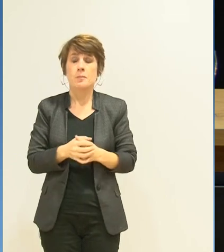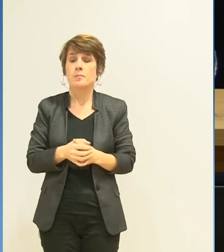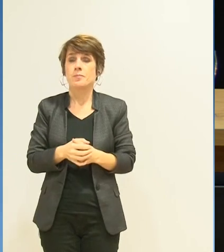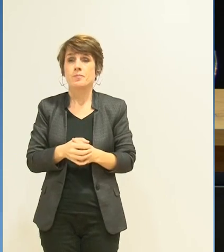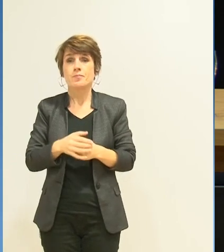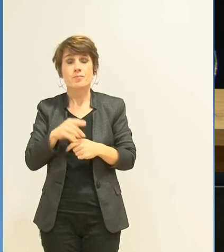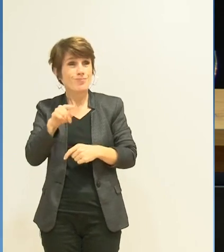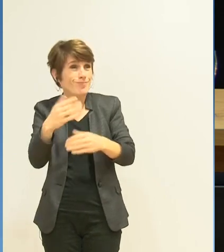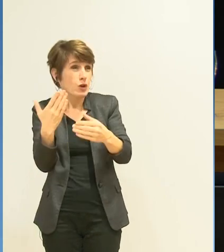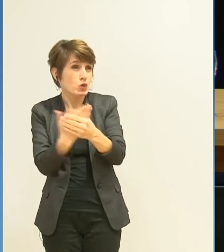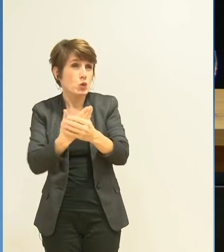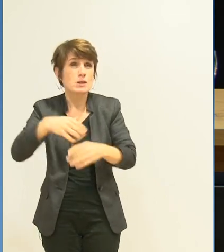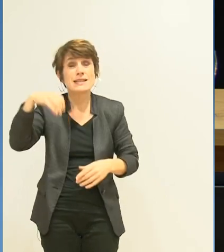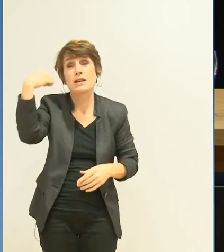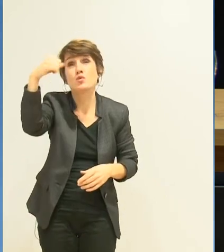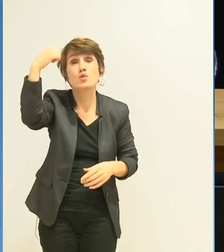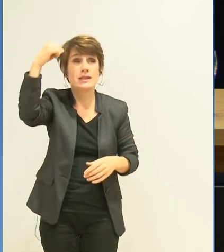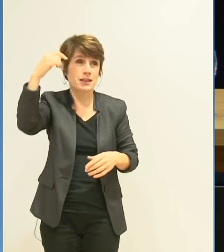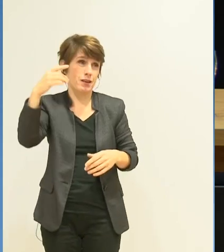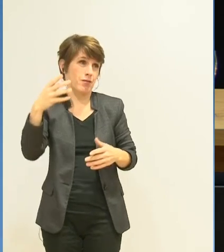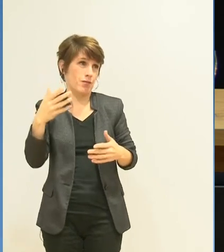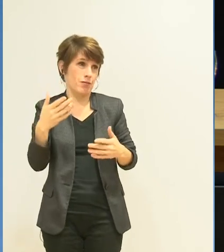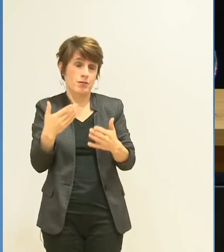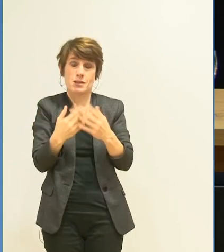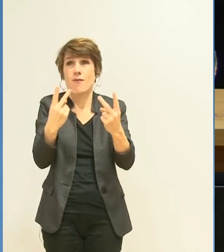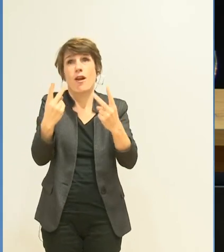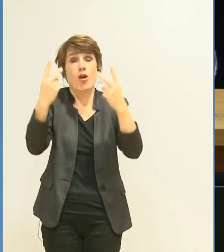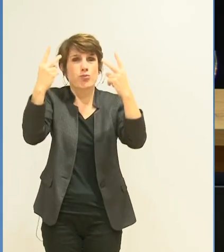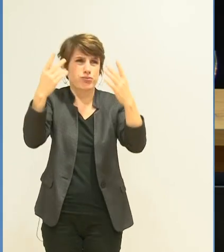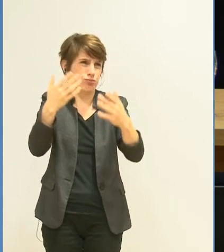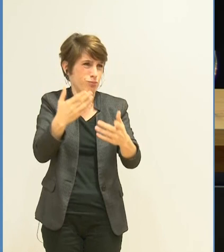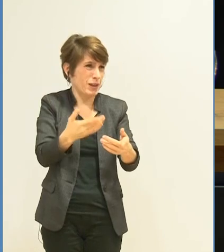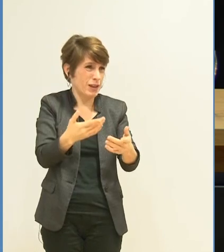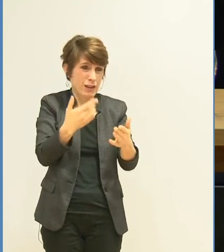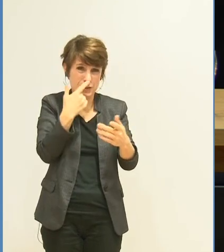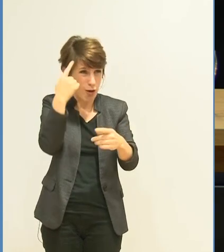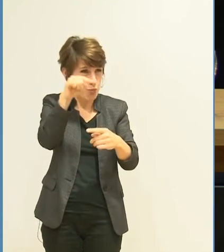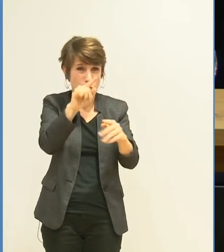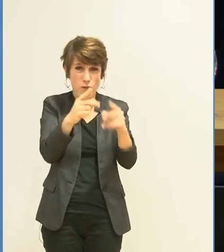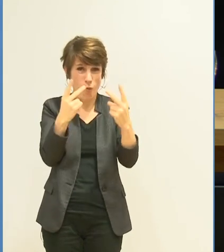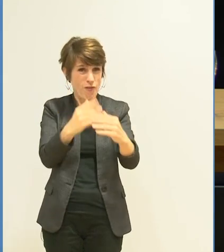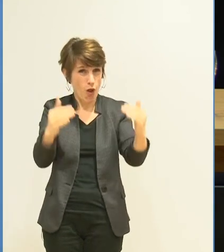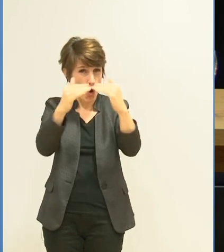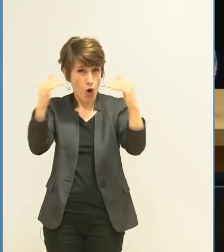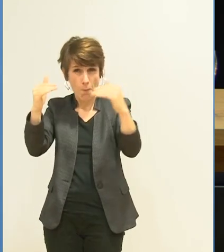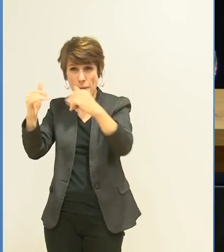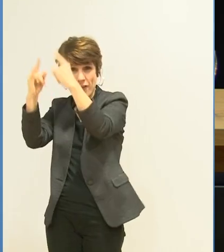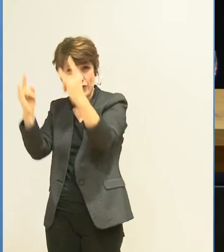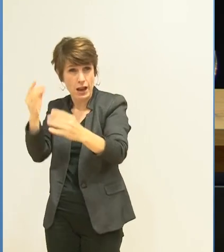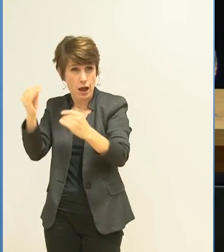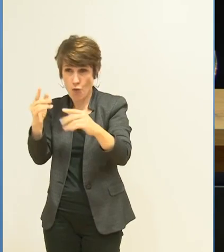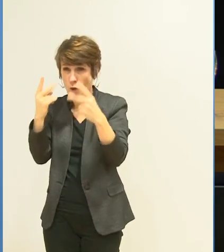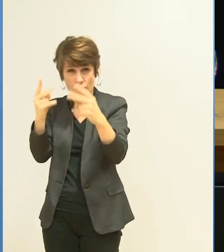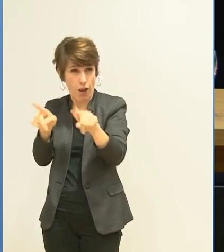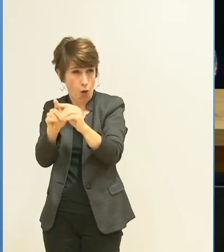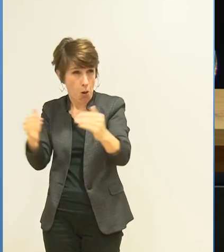comme unique au lieu de le mettre au même niveau de traitement qu'une piscine inutilisés ou qu'une villa mais